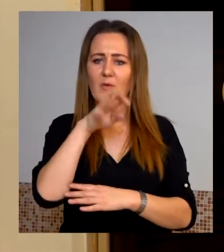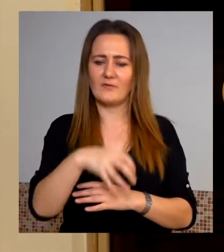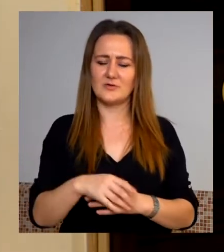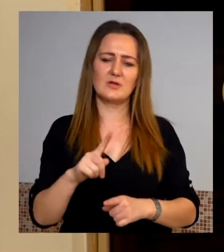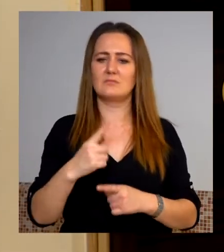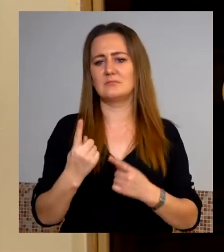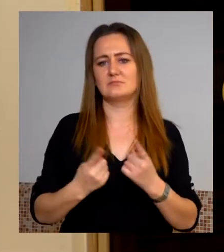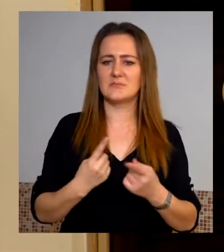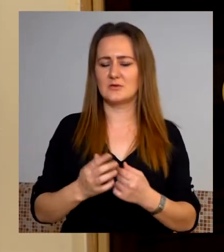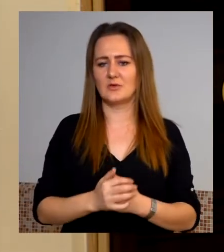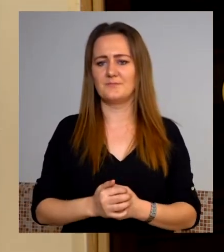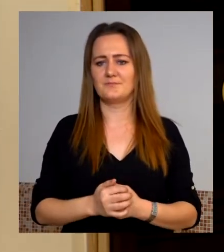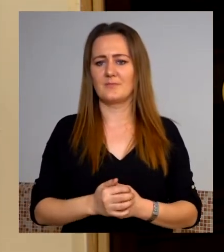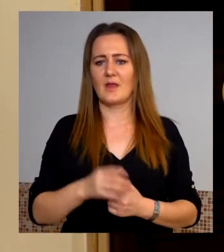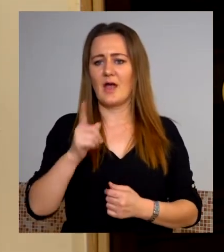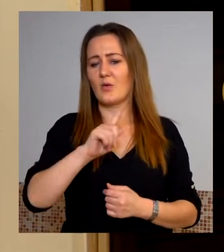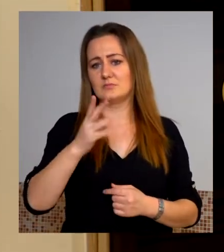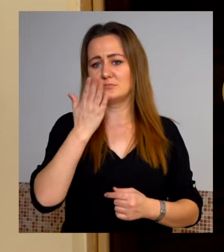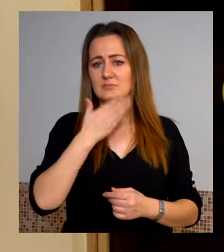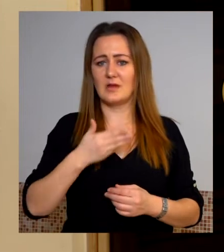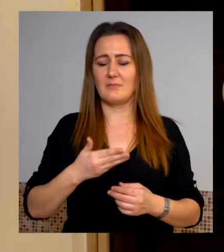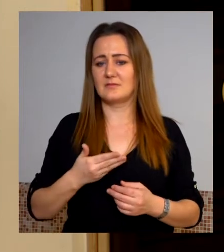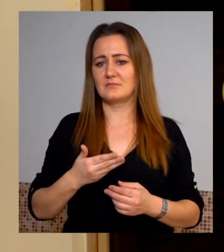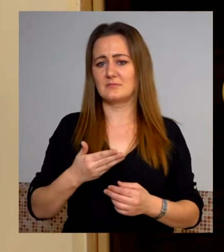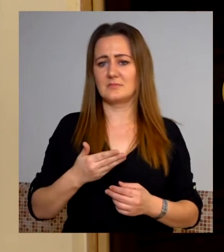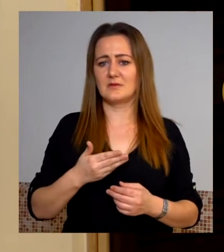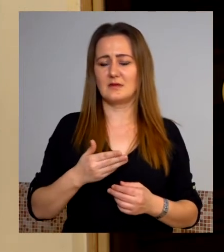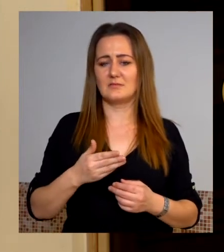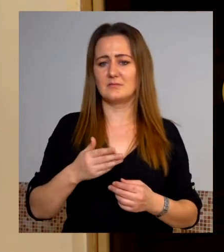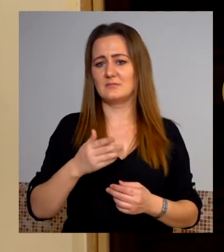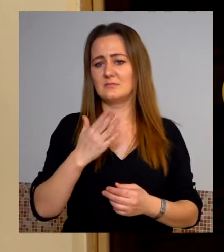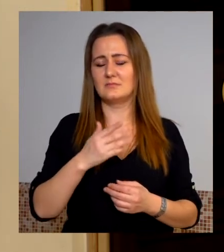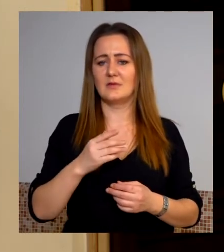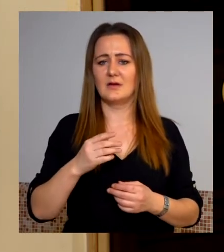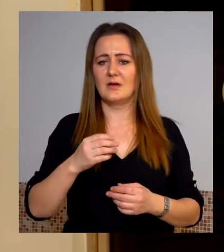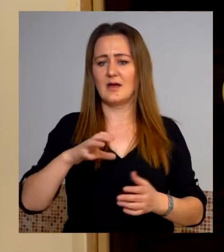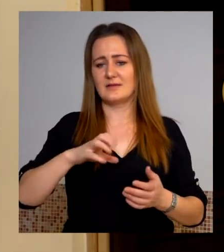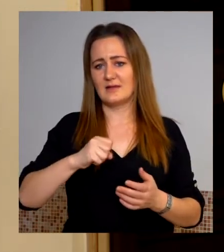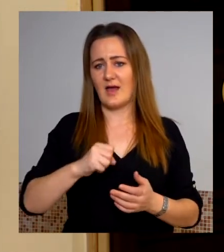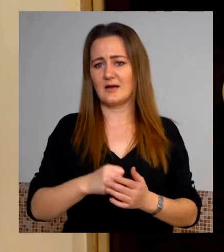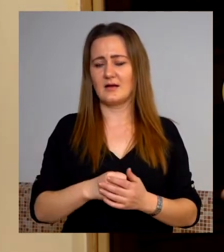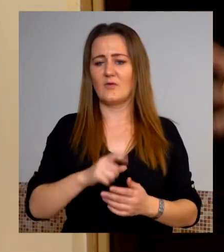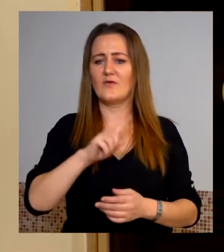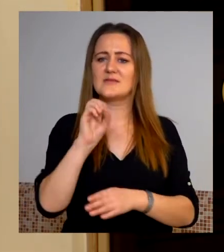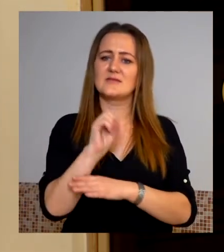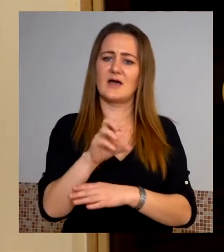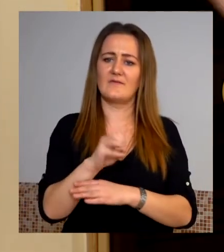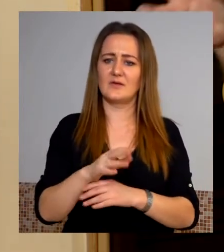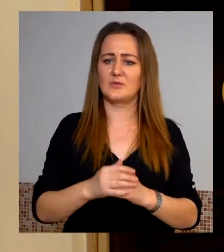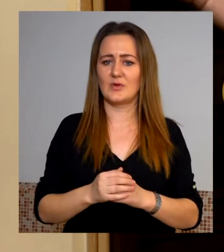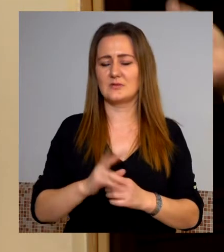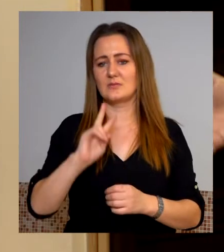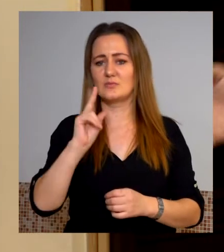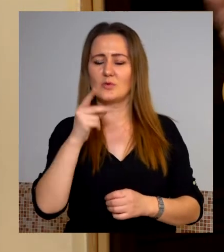nešto slično. Isto tako, ako inače nemate zdrav krvožilni sustav, odnosno i tlak u tijelu, uvijek se savjetujte sa